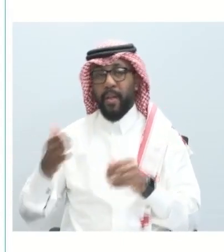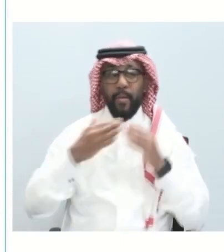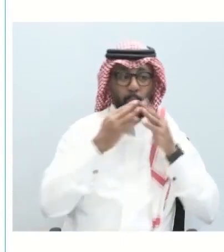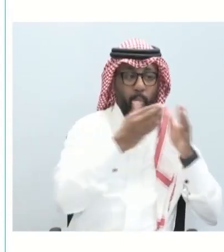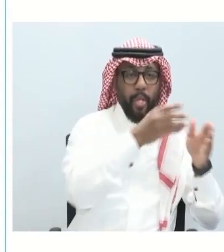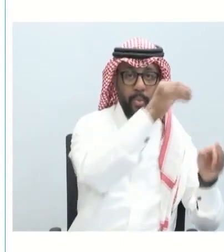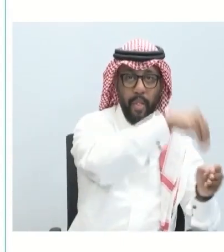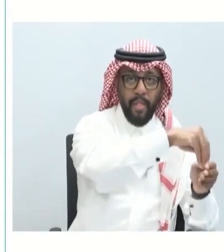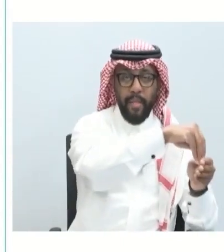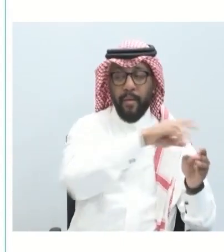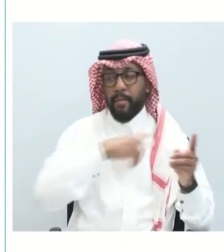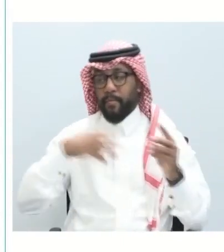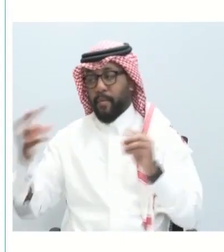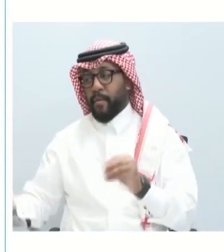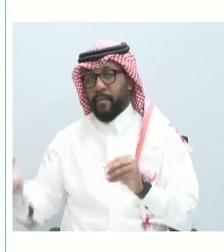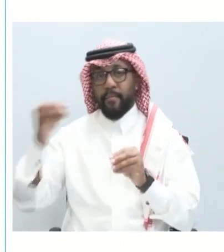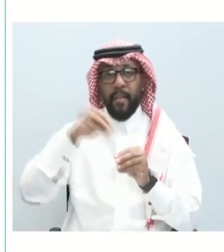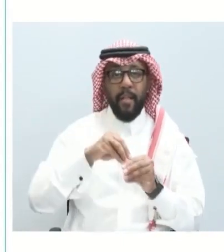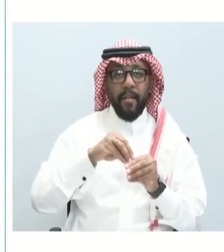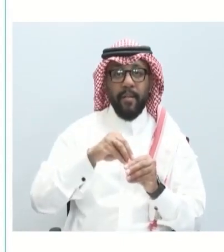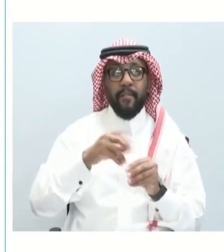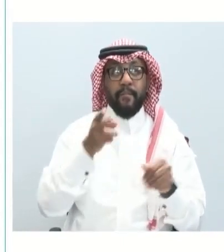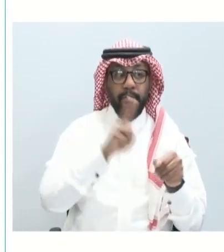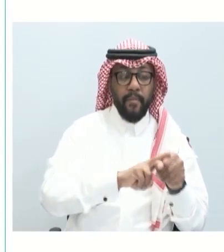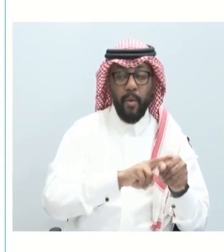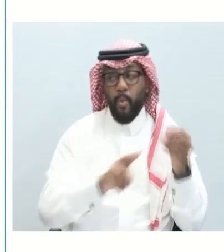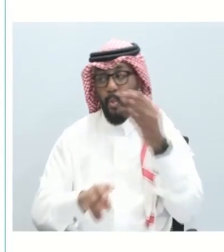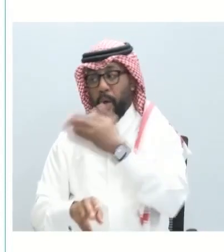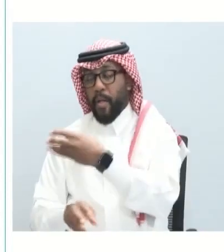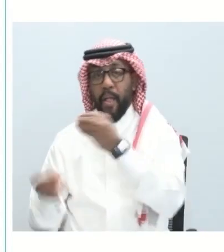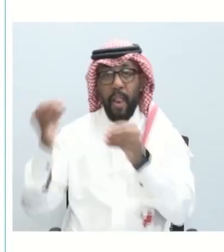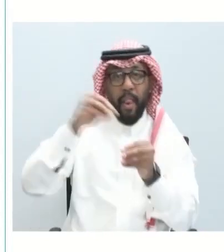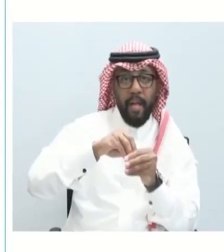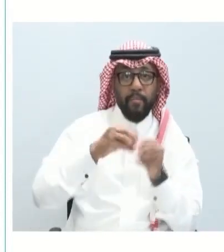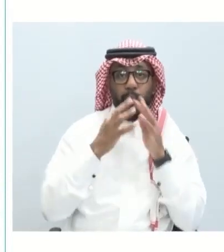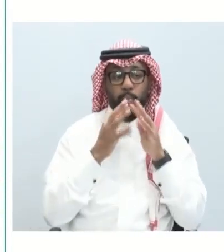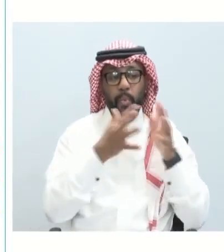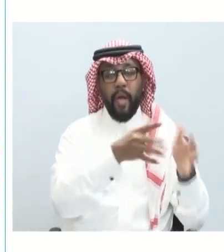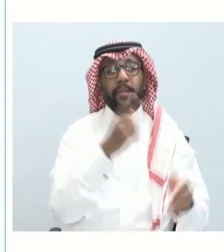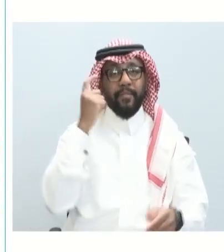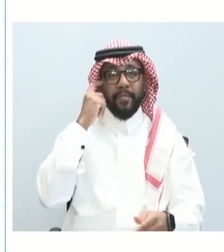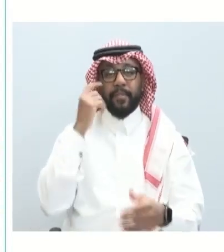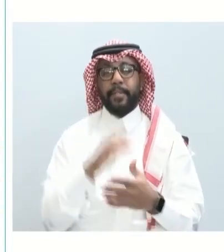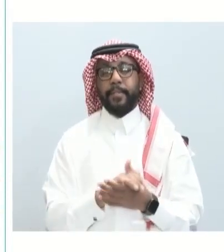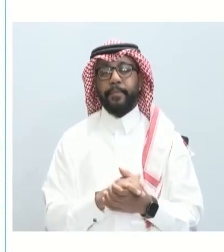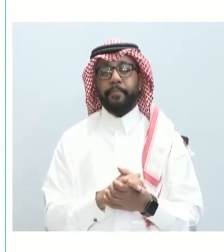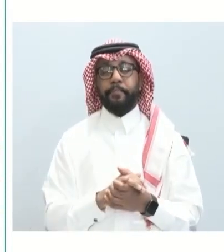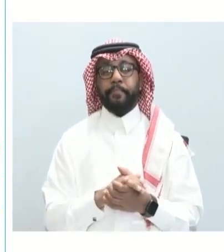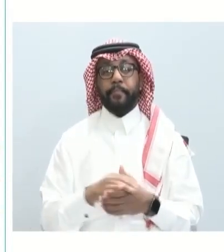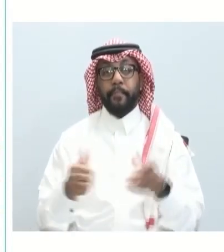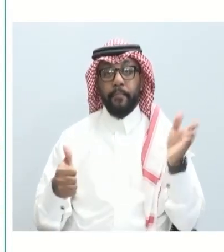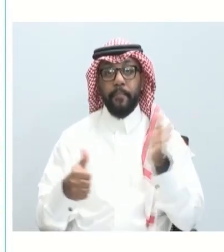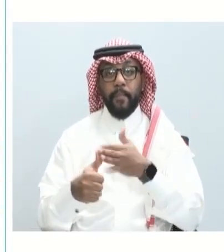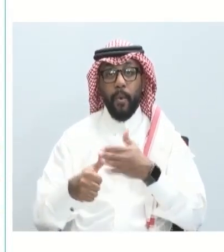الخضروات ويعود ثم ياخذ الثاني ويعود احسنتم احسنتم نقول ياخذ الخروف